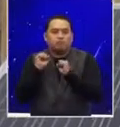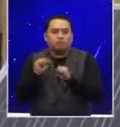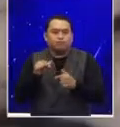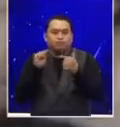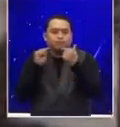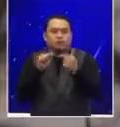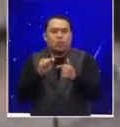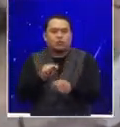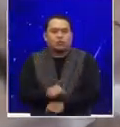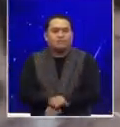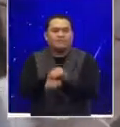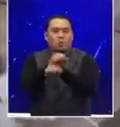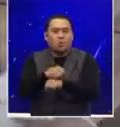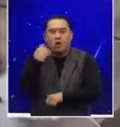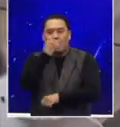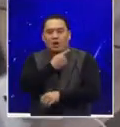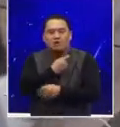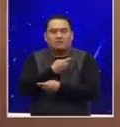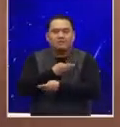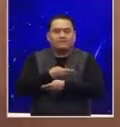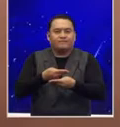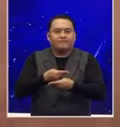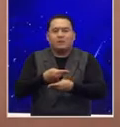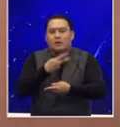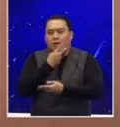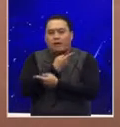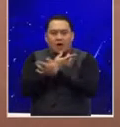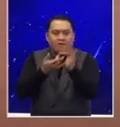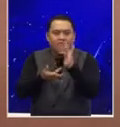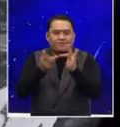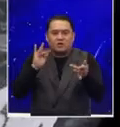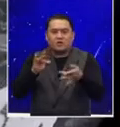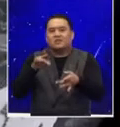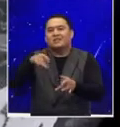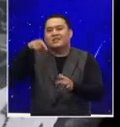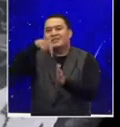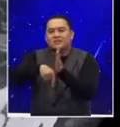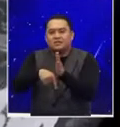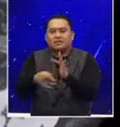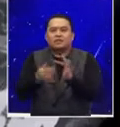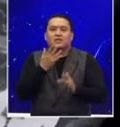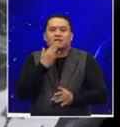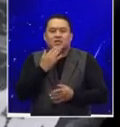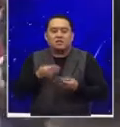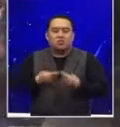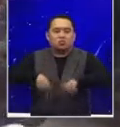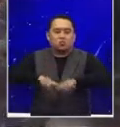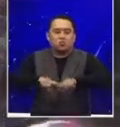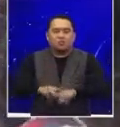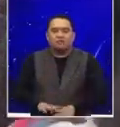выложили в открытый доступ личные данные многочисленных сотрудников полиции и взломали интернет-сайты общенациональных СМИ.